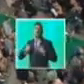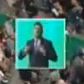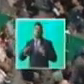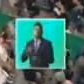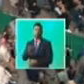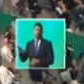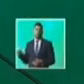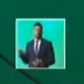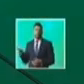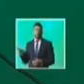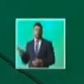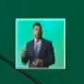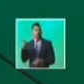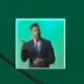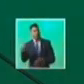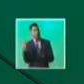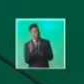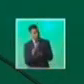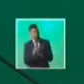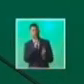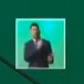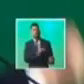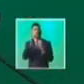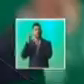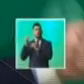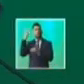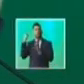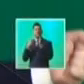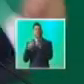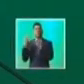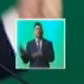εκλογές αυτές ψηφίζουμε